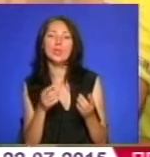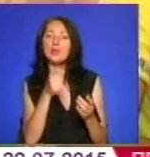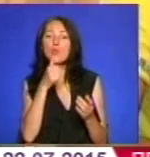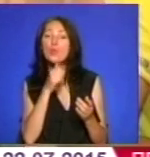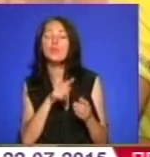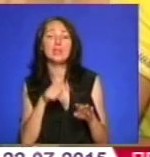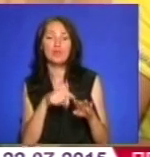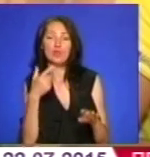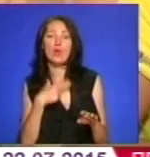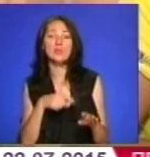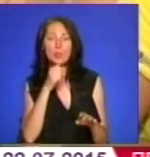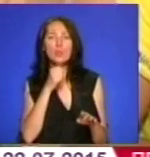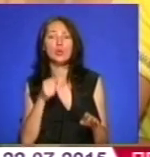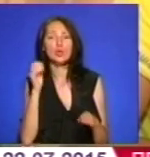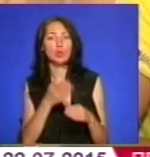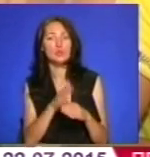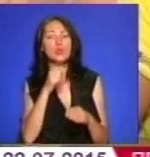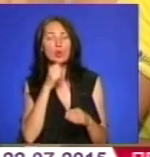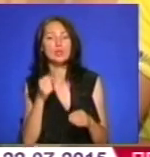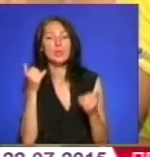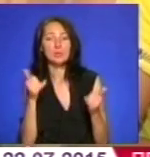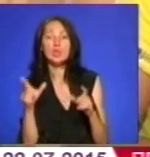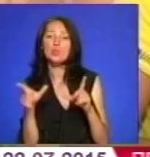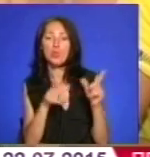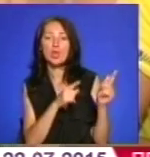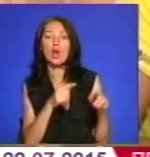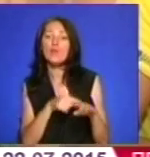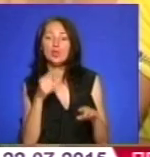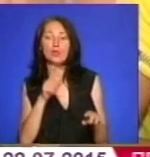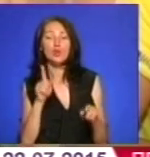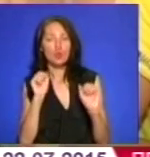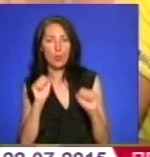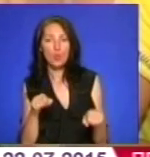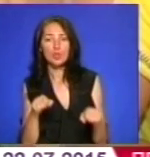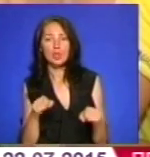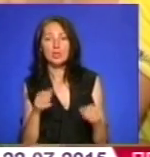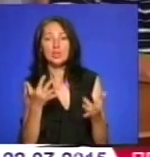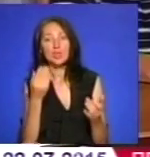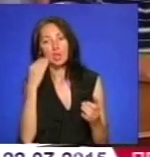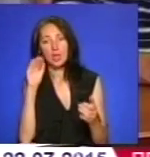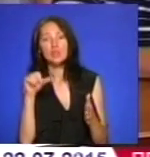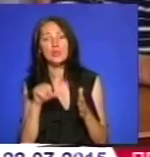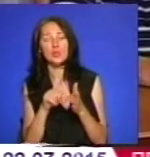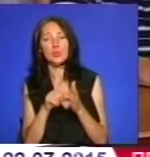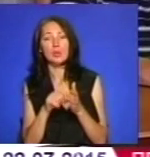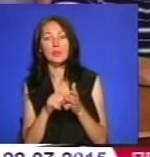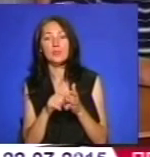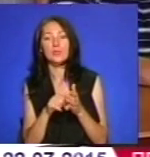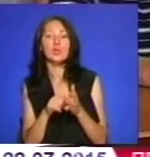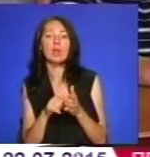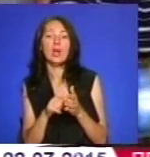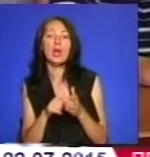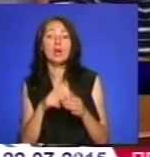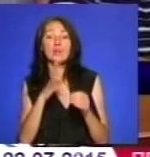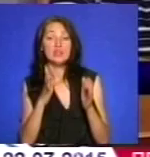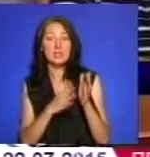не відчував себе по-дорослому, міжнародним. Ну, зараз поїхав і відчуваю, що можна. Можна ще краще. Смакувати здобутки